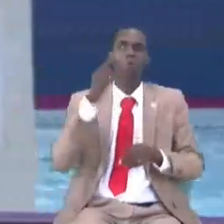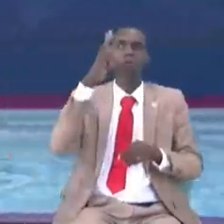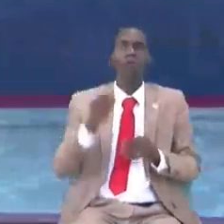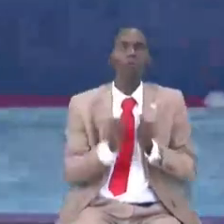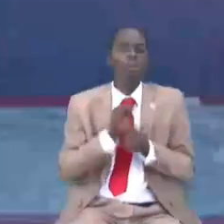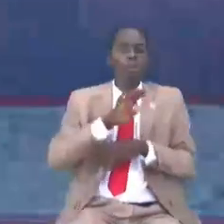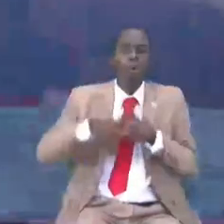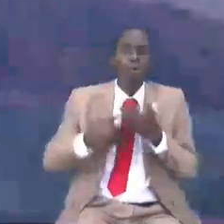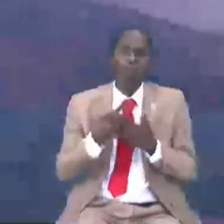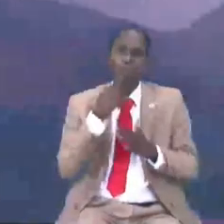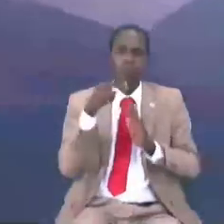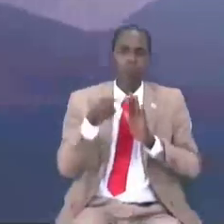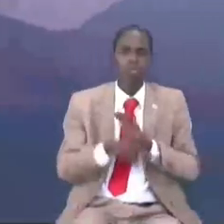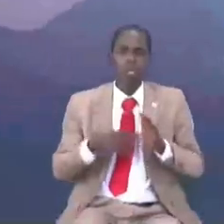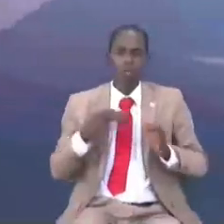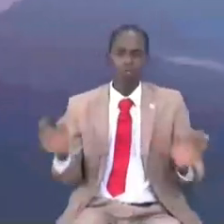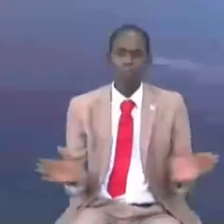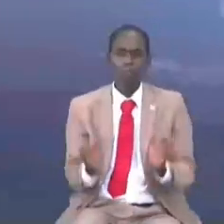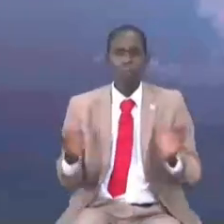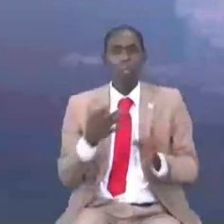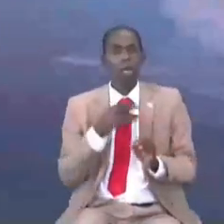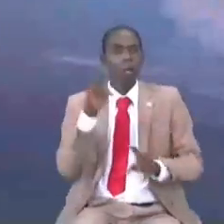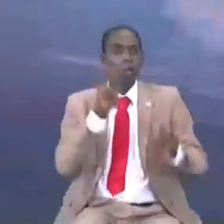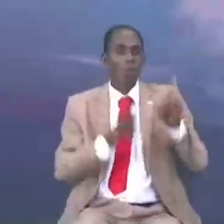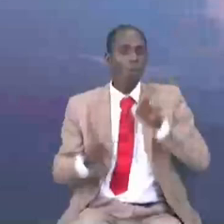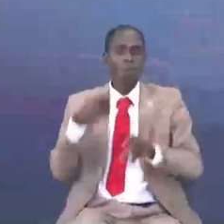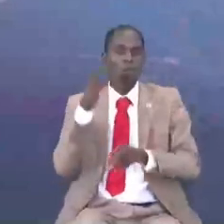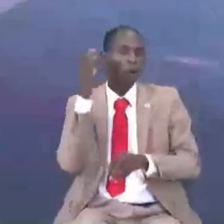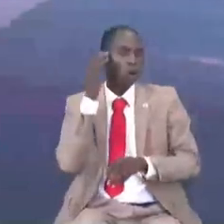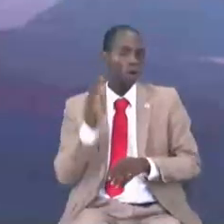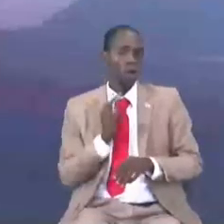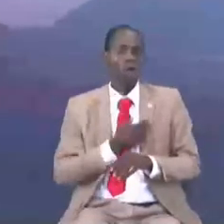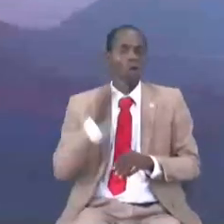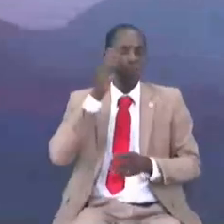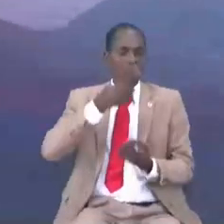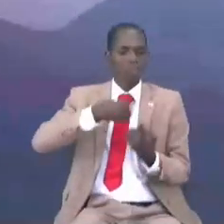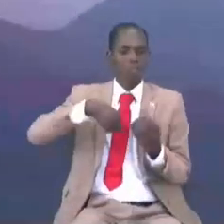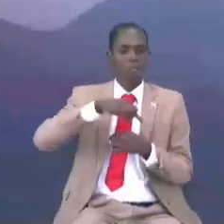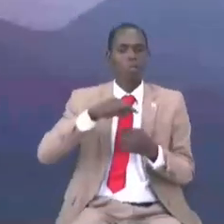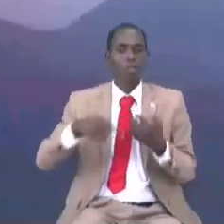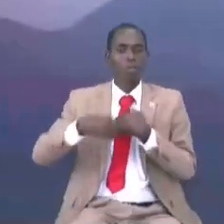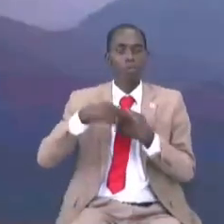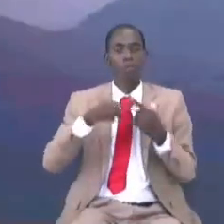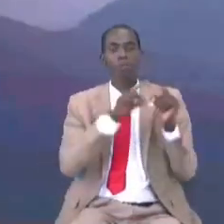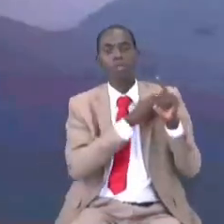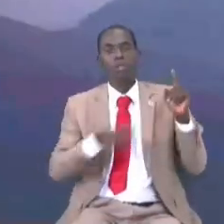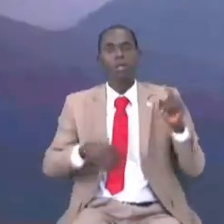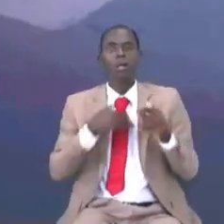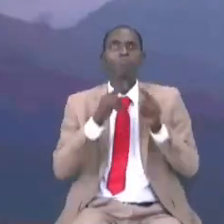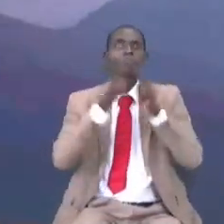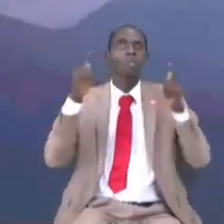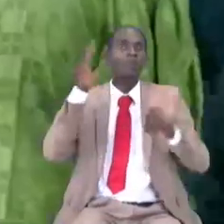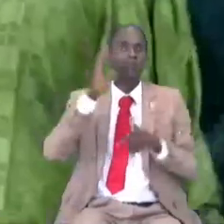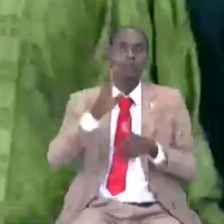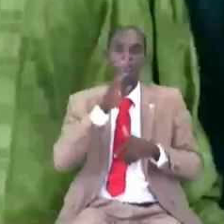nous écoutent, ils reviendront au Seigneur. Et grande sera notre paix, la paix de Dieu dans